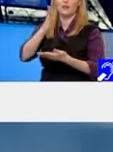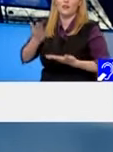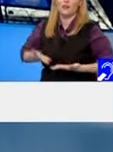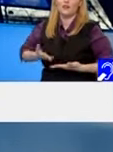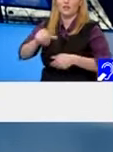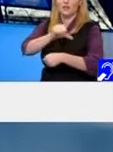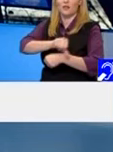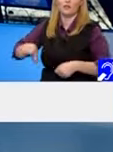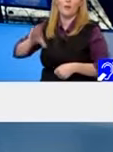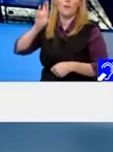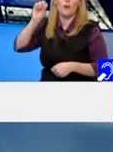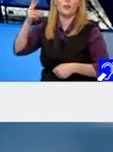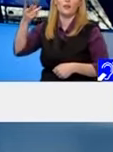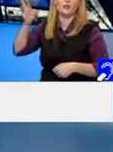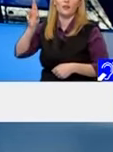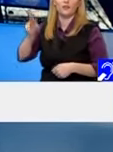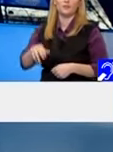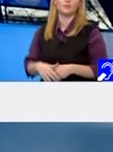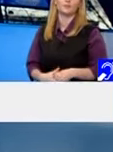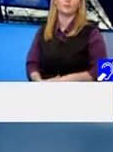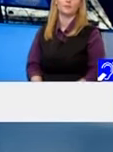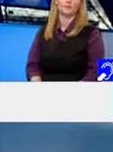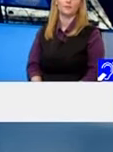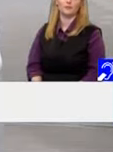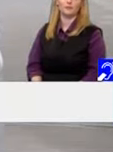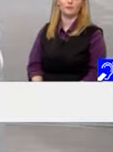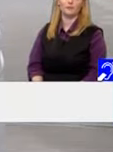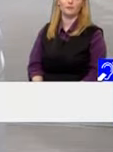întâlnit la Parlamentul European cu ministrul de resort.